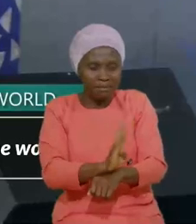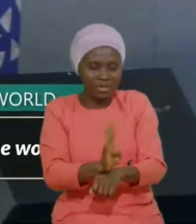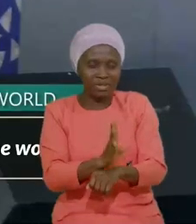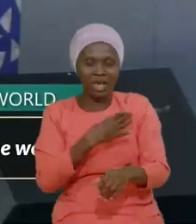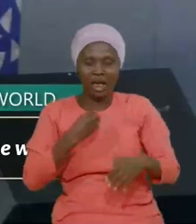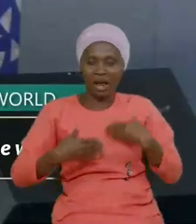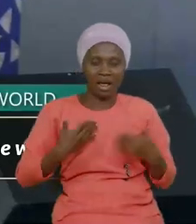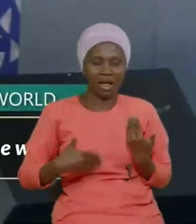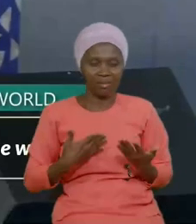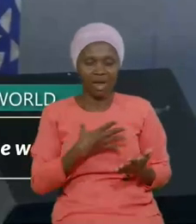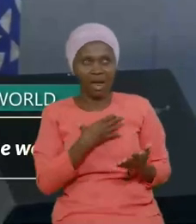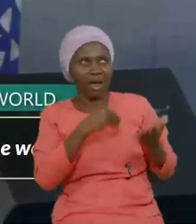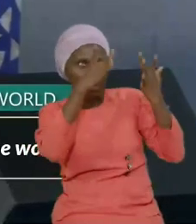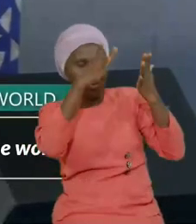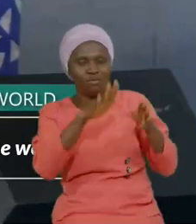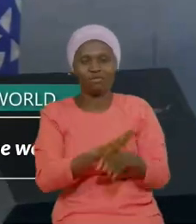Occupé heureux.